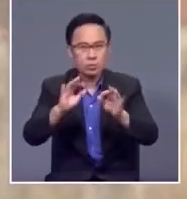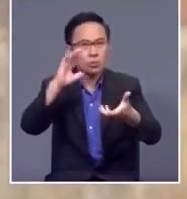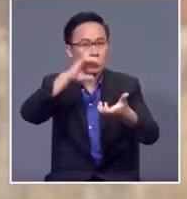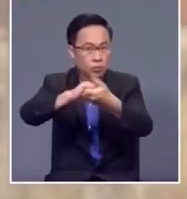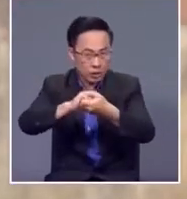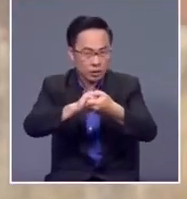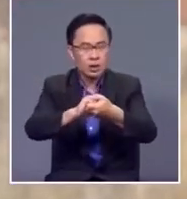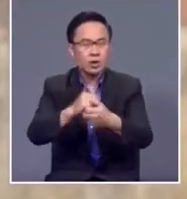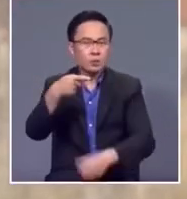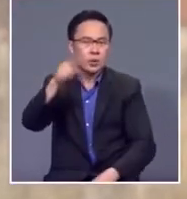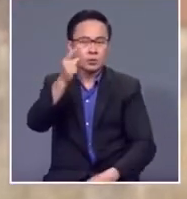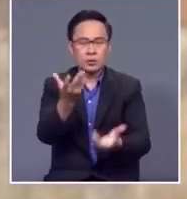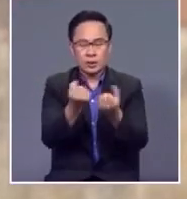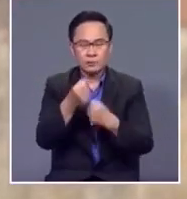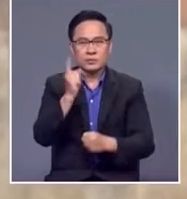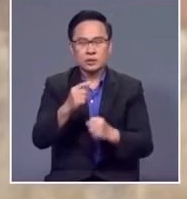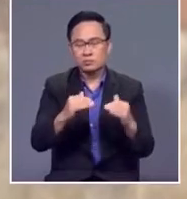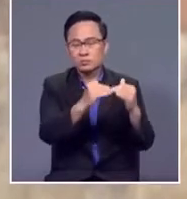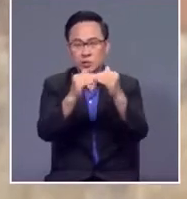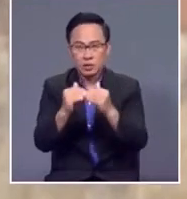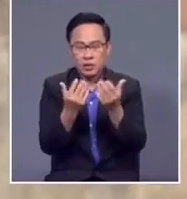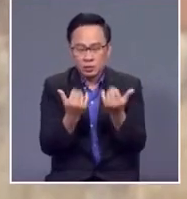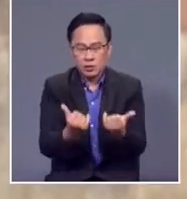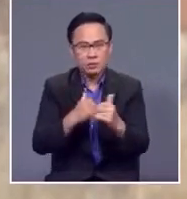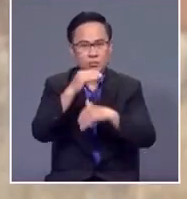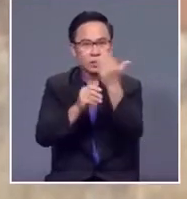ชน์ส่วนรวมค่ะวันนี้เดินหน้าประเทศไทยดิฉันปัจจรีสนส